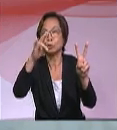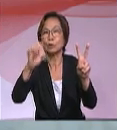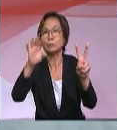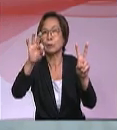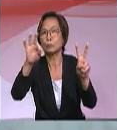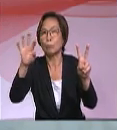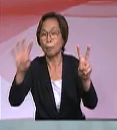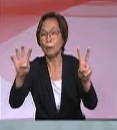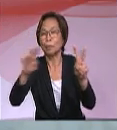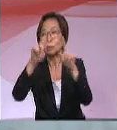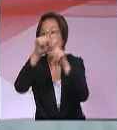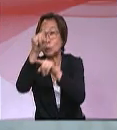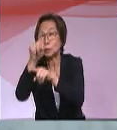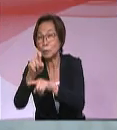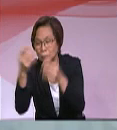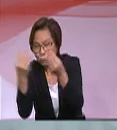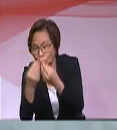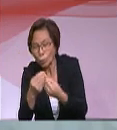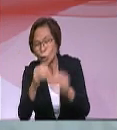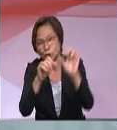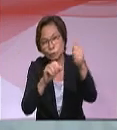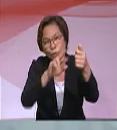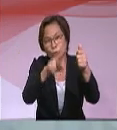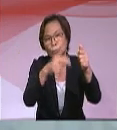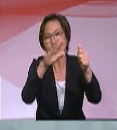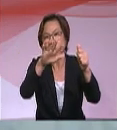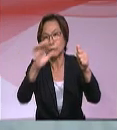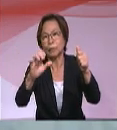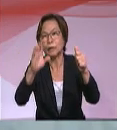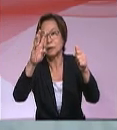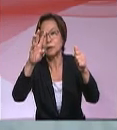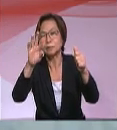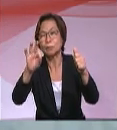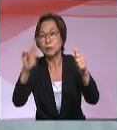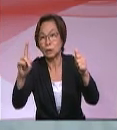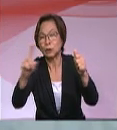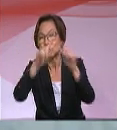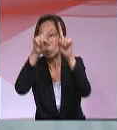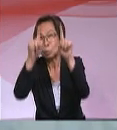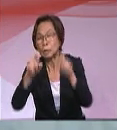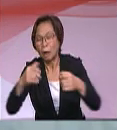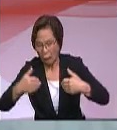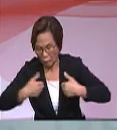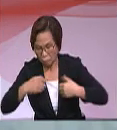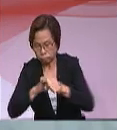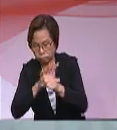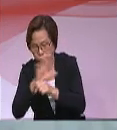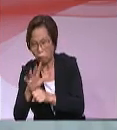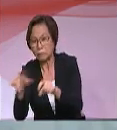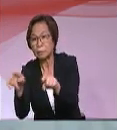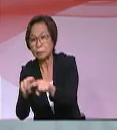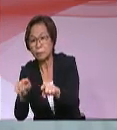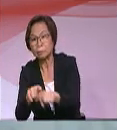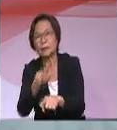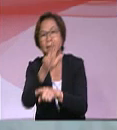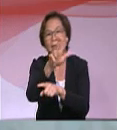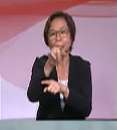268,794 ujian. Daripada jumlah tersebut, 10,591 ujian adalah dikesan positif iaitu bersama